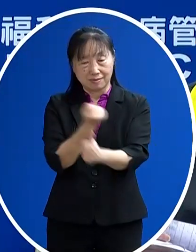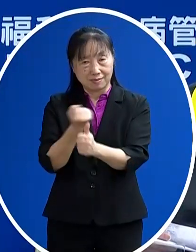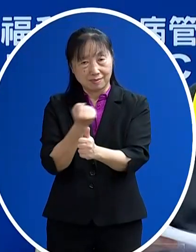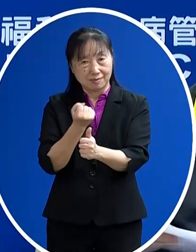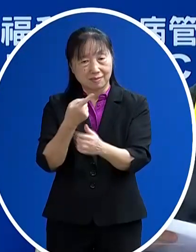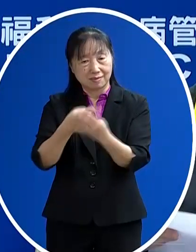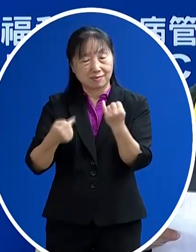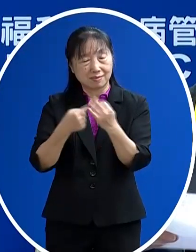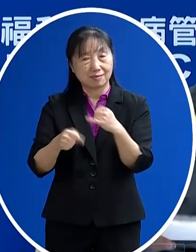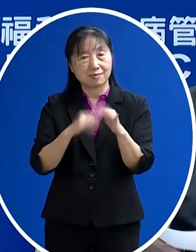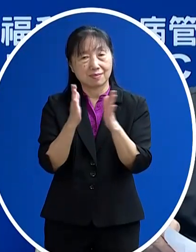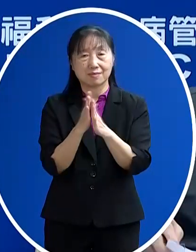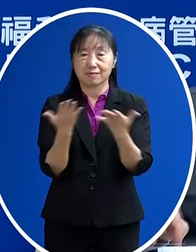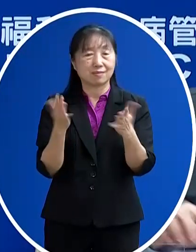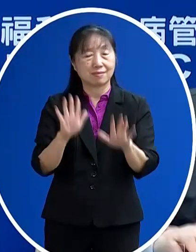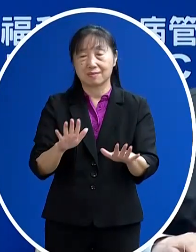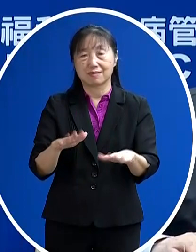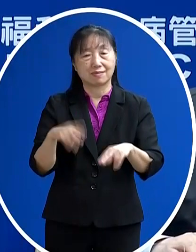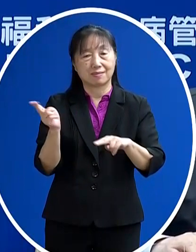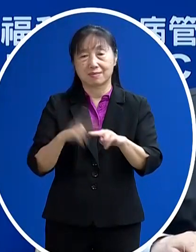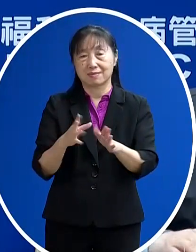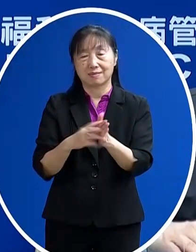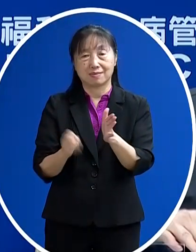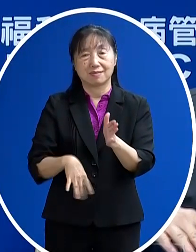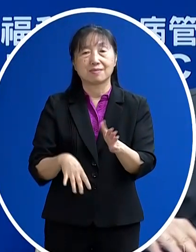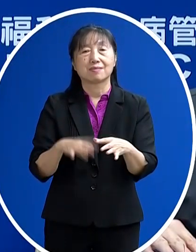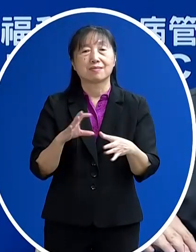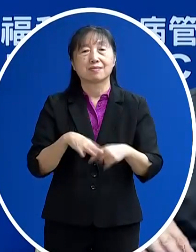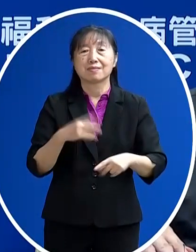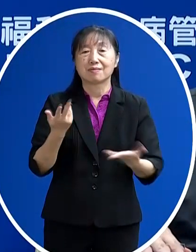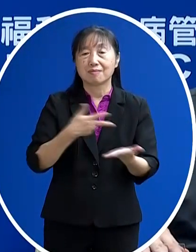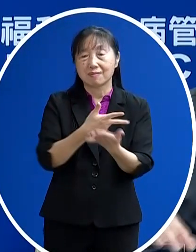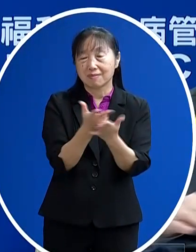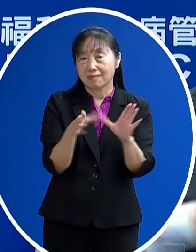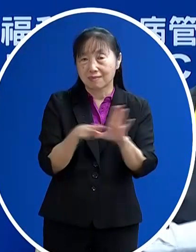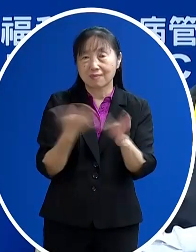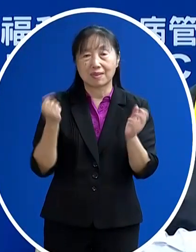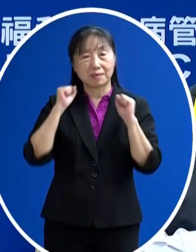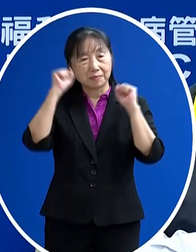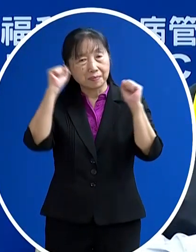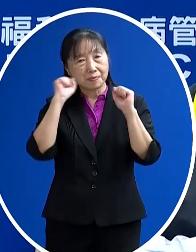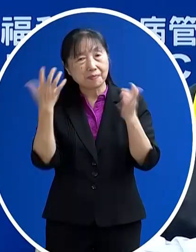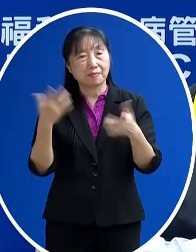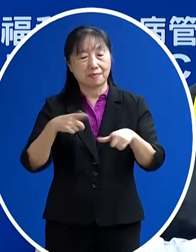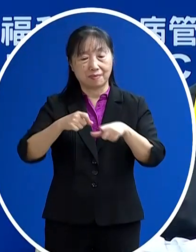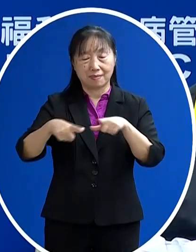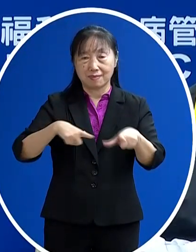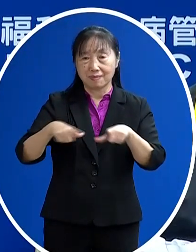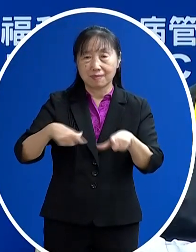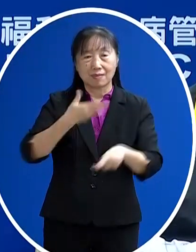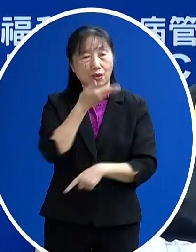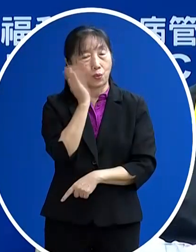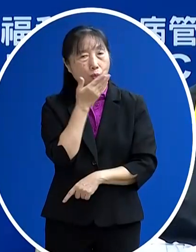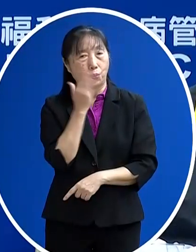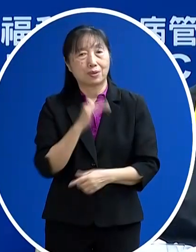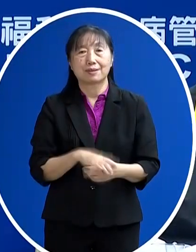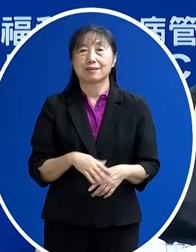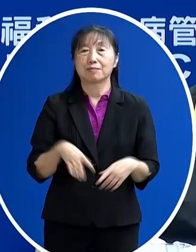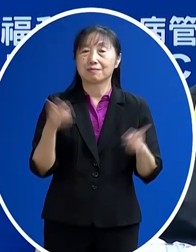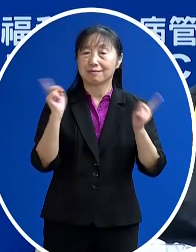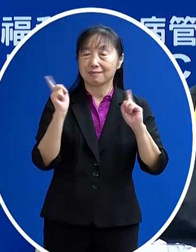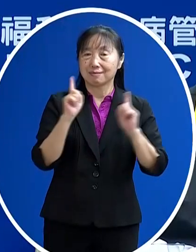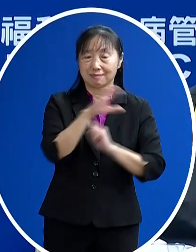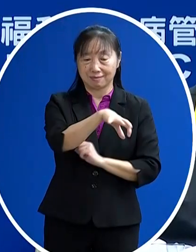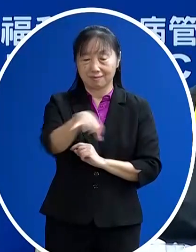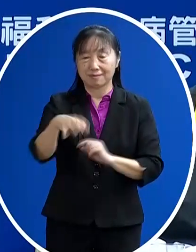量管制，就没有。艺文展演、体育活动、国家公园、国家风景区、观光游乐业